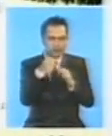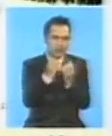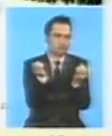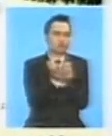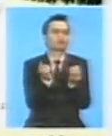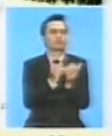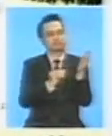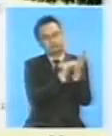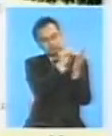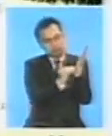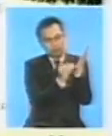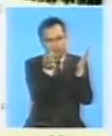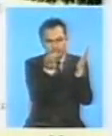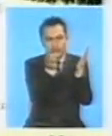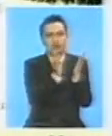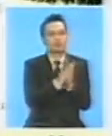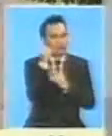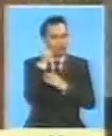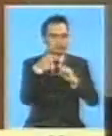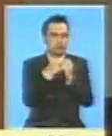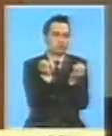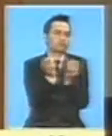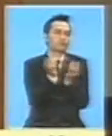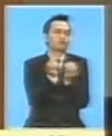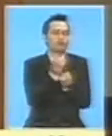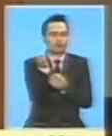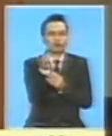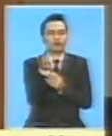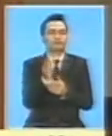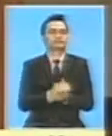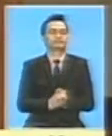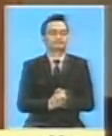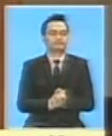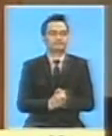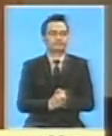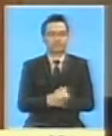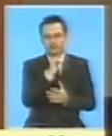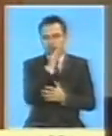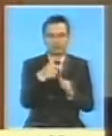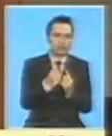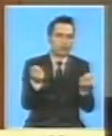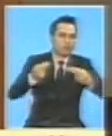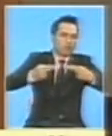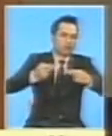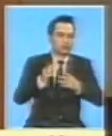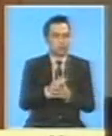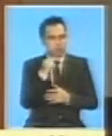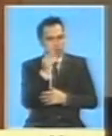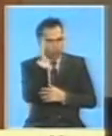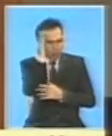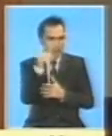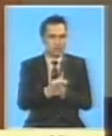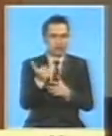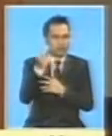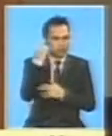กิดในพื้นที่จำกัดนะครับเรียกว่าสงครามจำกัดอีกนะก็ลบเล็กน้อยถ้าลบเล็กน้อยแล้วไอ้ใหญ่ๆขยับเคลื่อนรอไว้